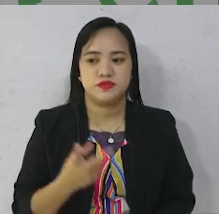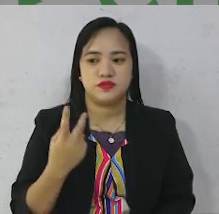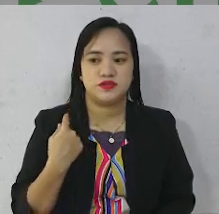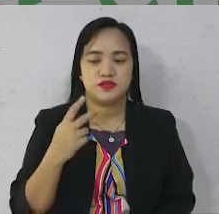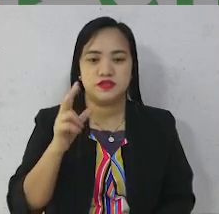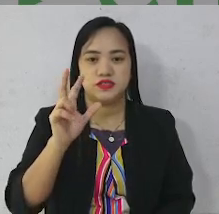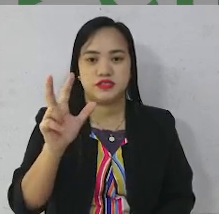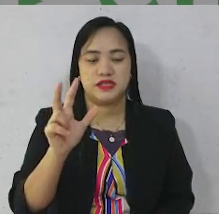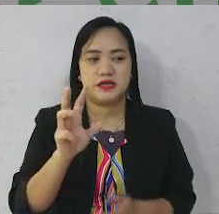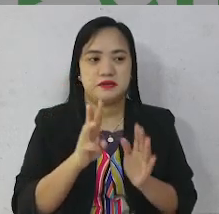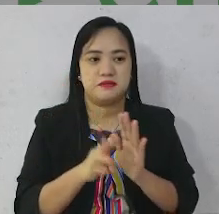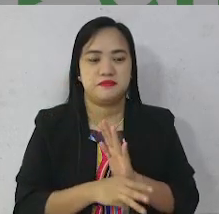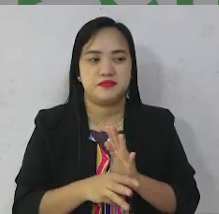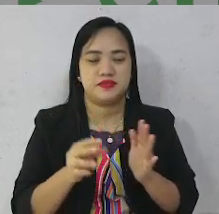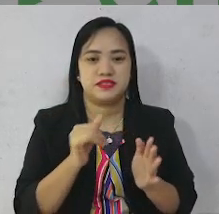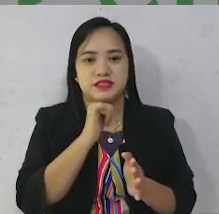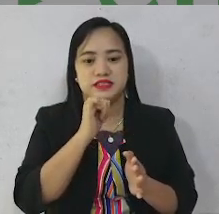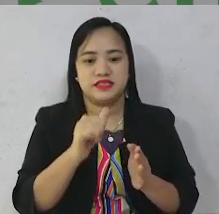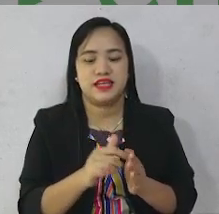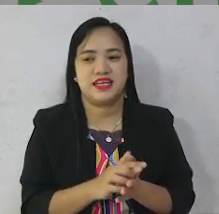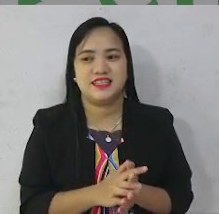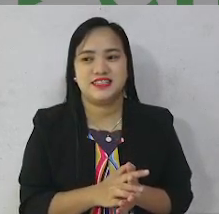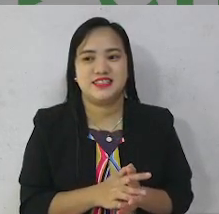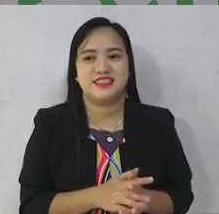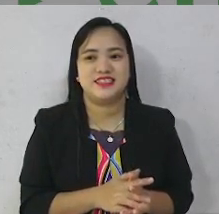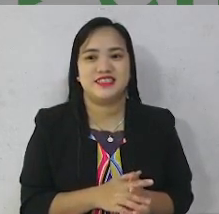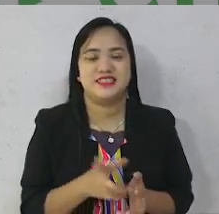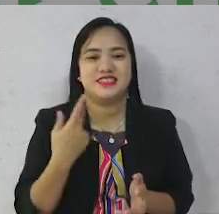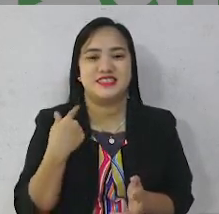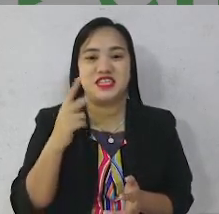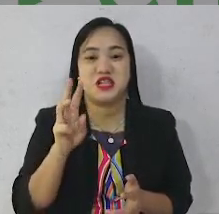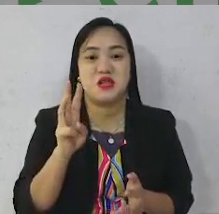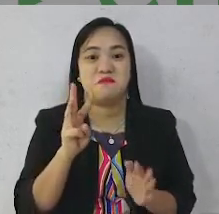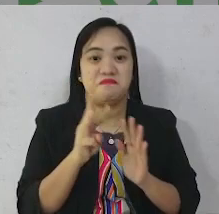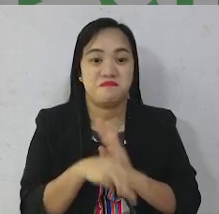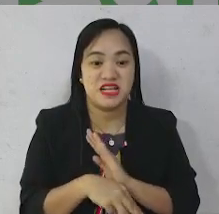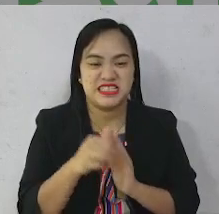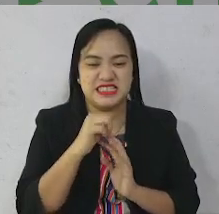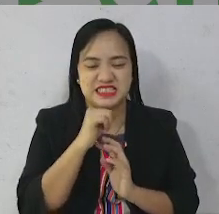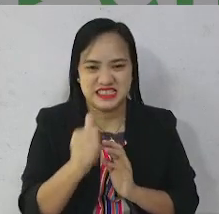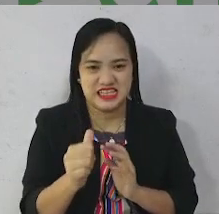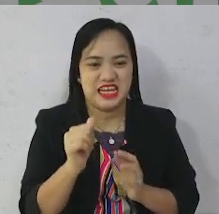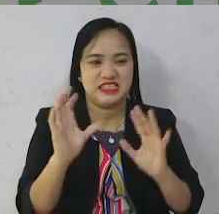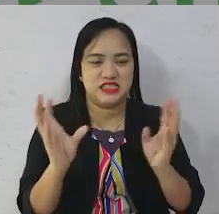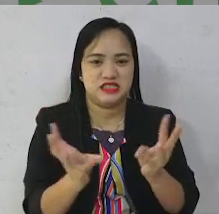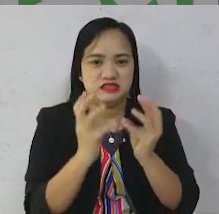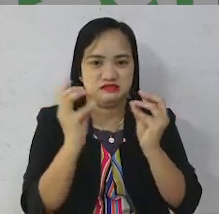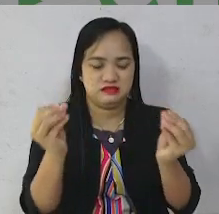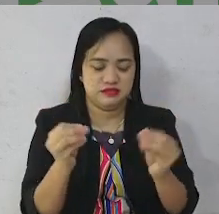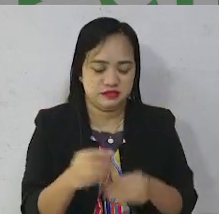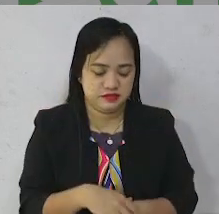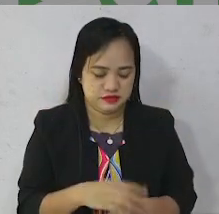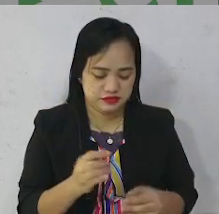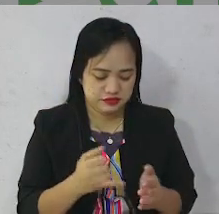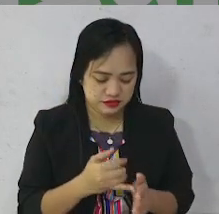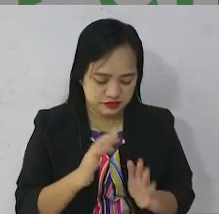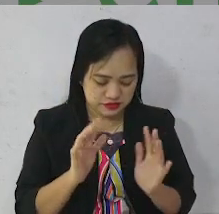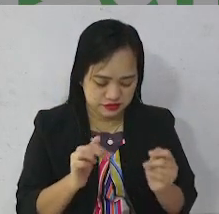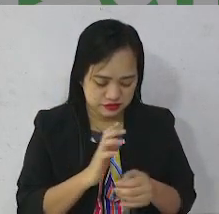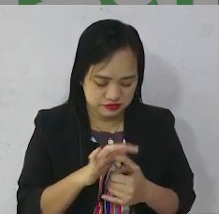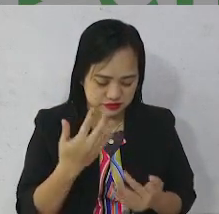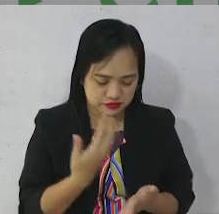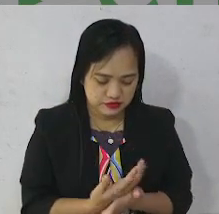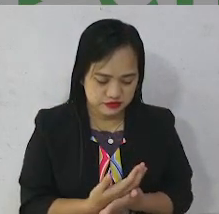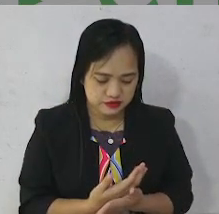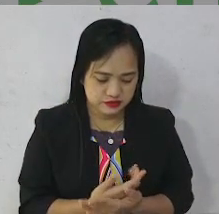yata yung sugat niya Hindi pa gumagaling good Friday siguro na ano magiisang ta na yun sir Oo